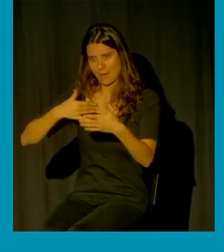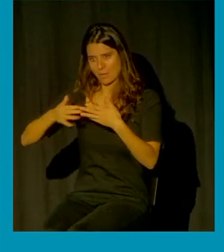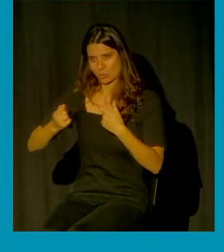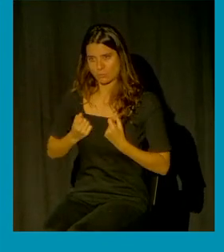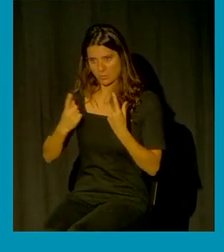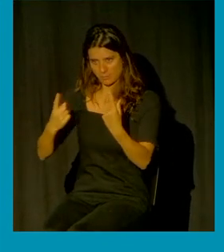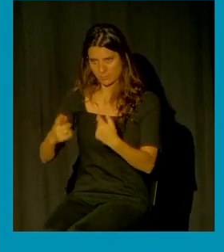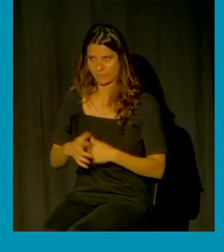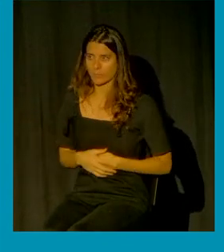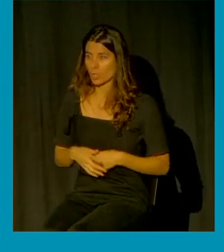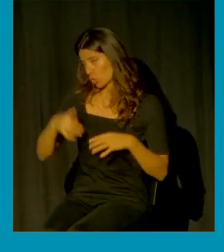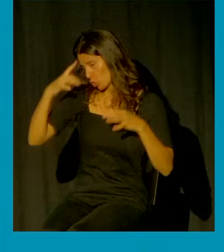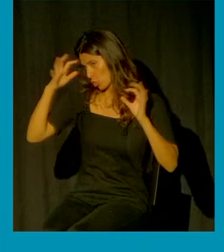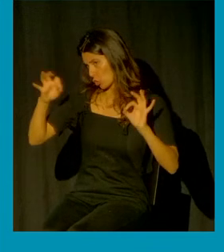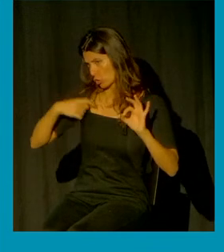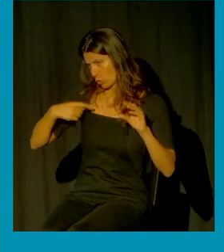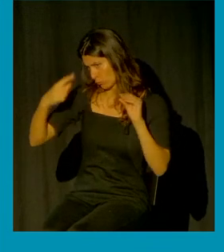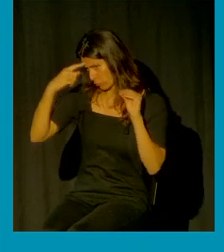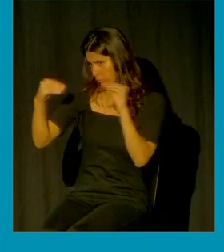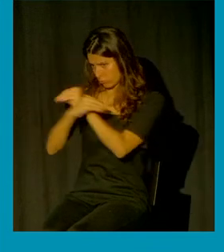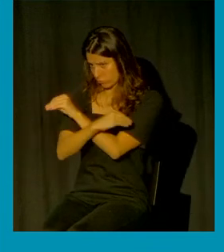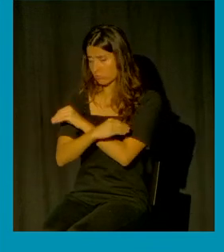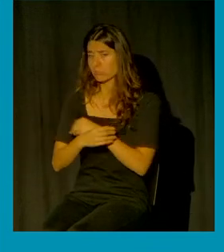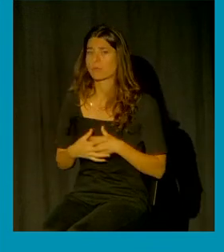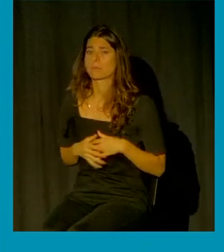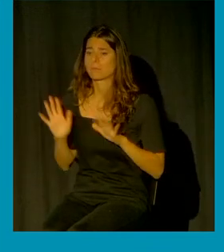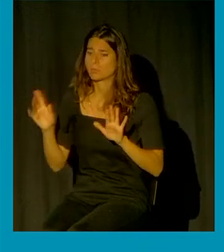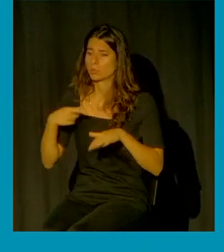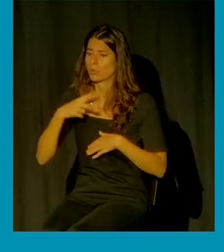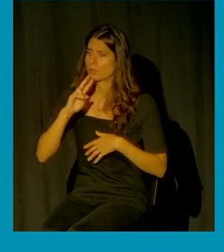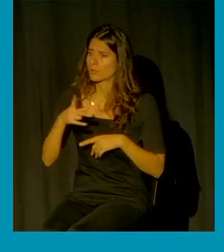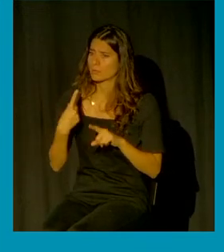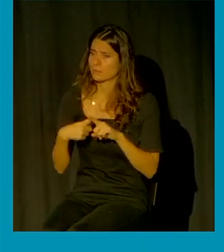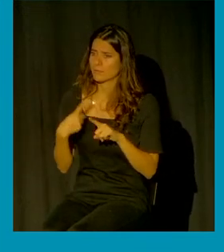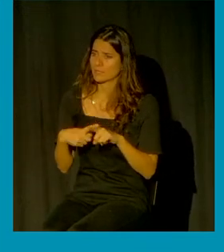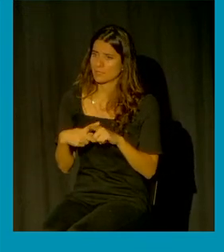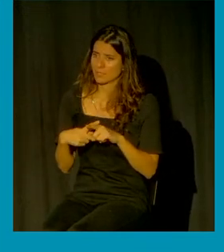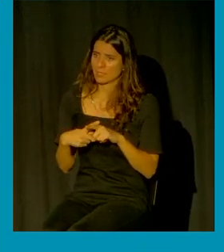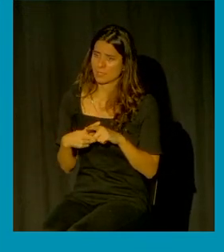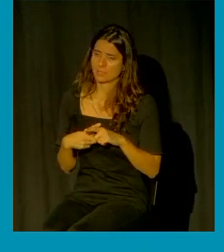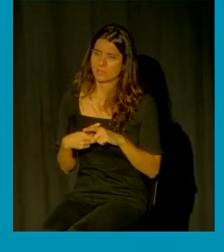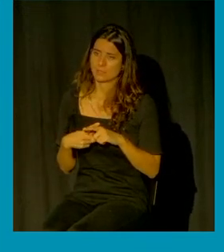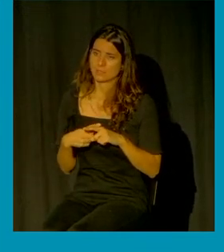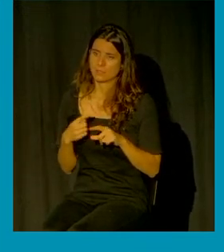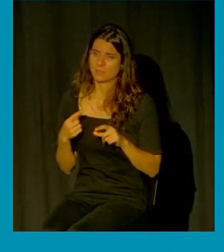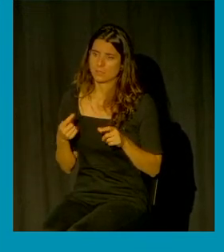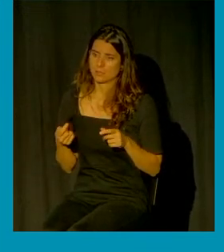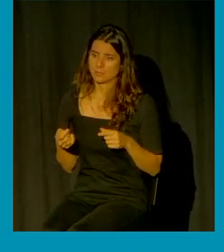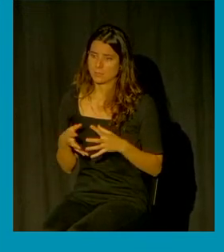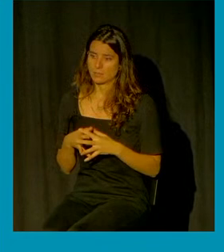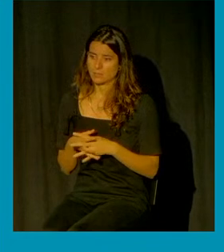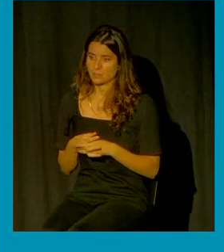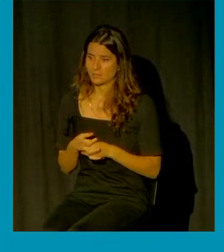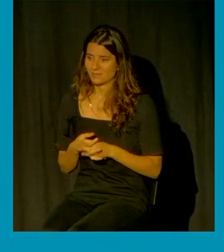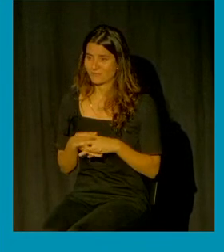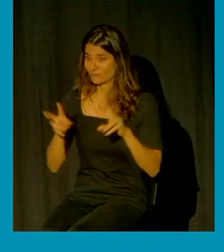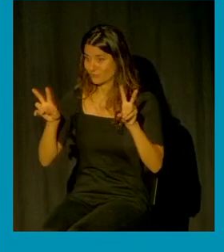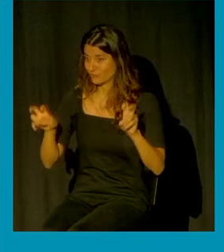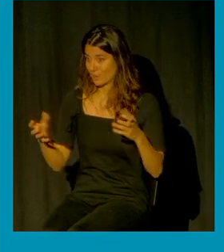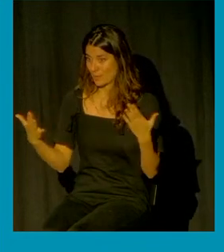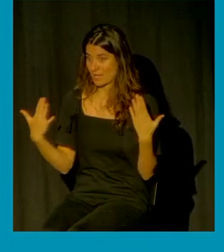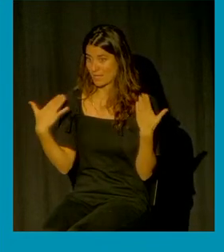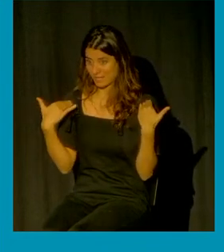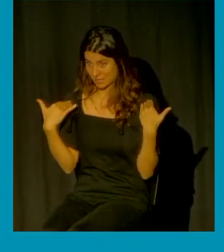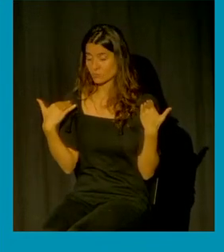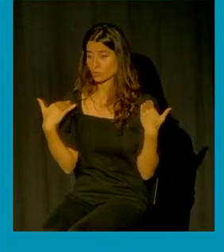partidària d'aquesta tesi però ho dic perquè dins de la construcció de conceptes com deia abans el de la responsabilitat responsabilitat